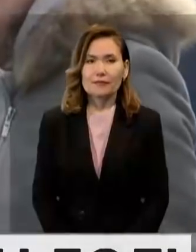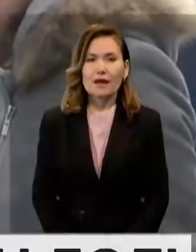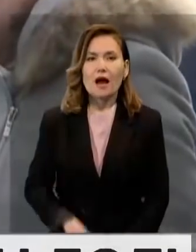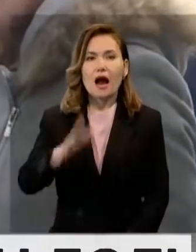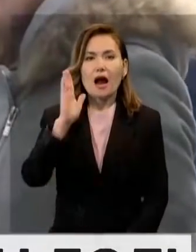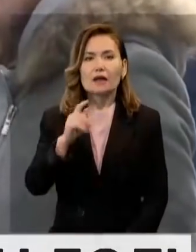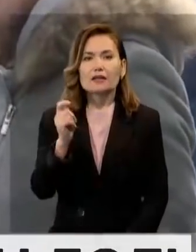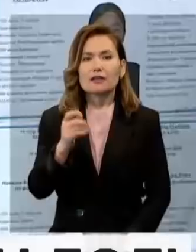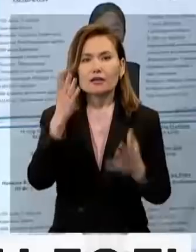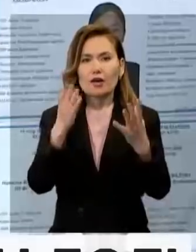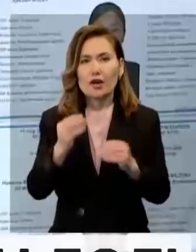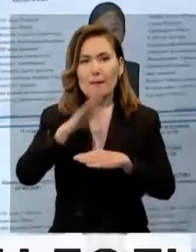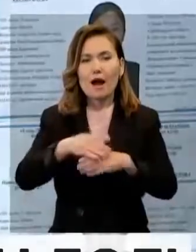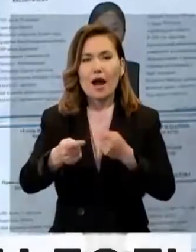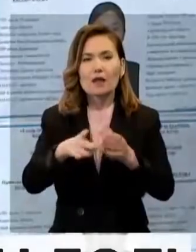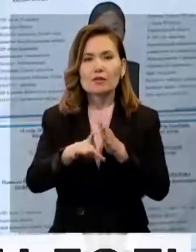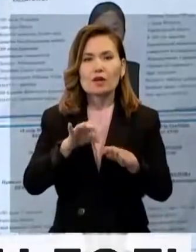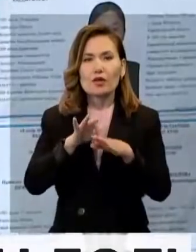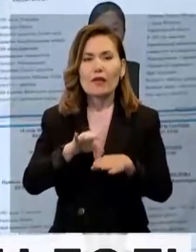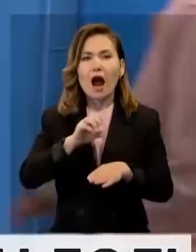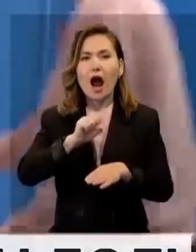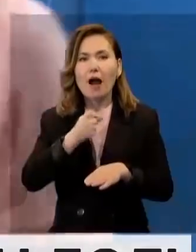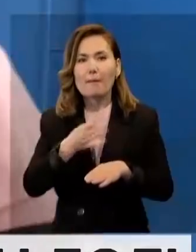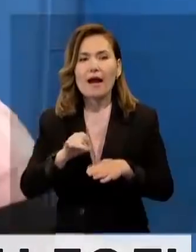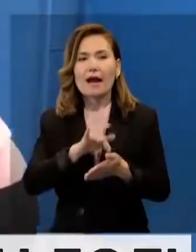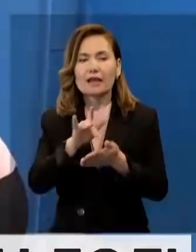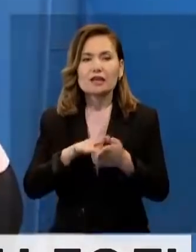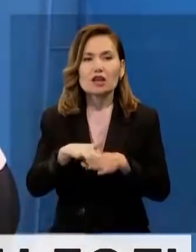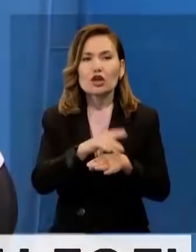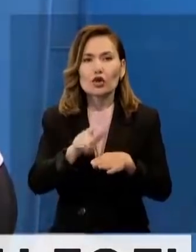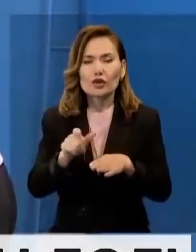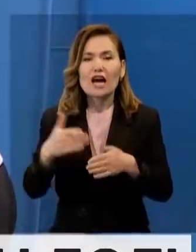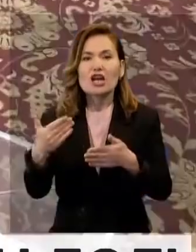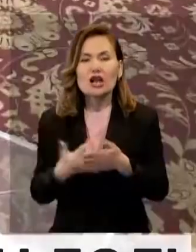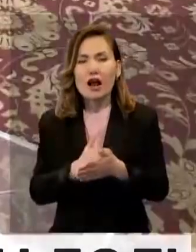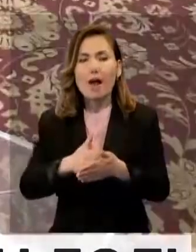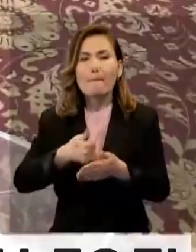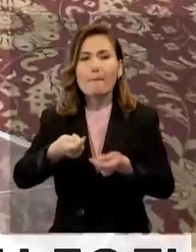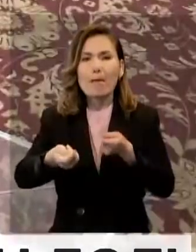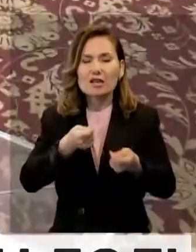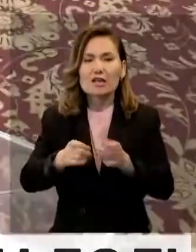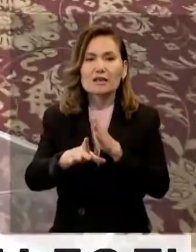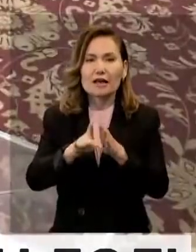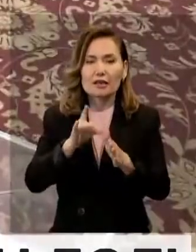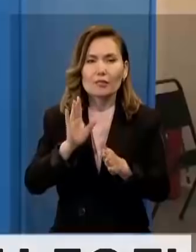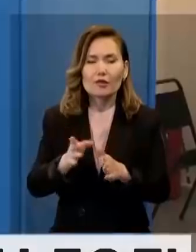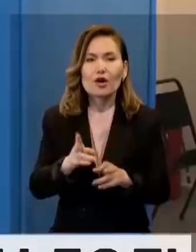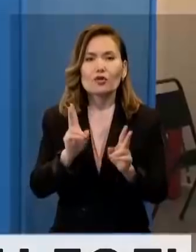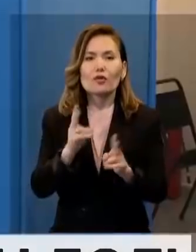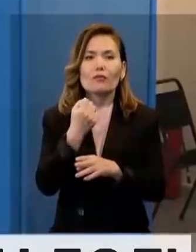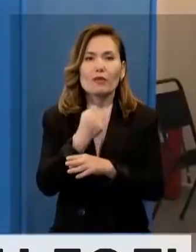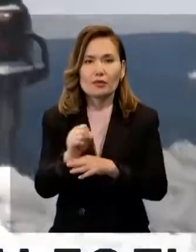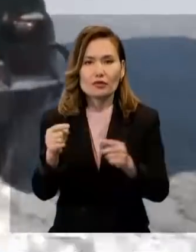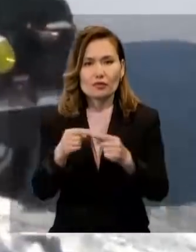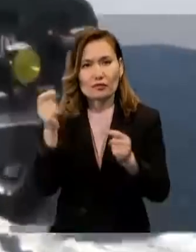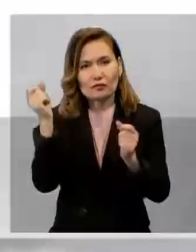Алдағы жексенбіде әкім сайлау өтеді. Абай қаласының тұрғындары жаңа басшыны тағайындайды. Саяси додадан кімдер үмітті?